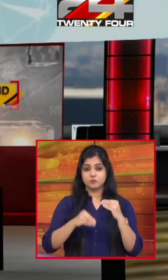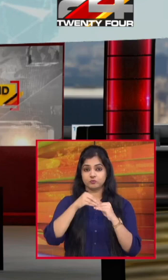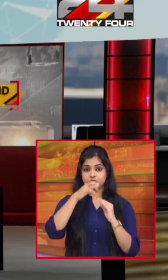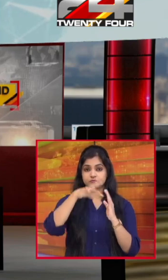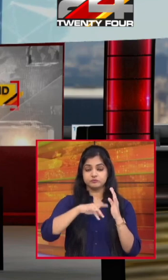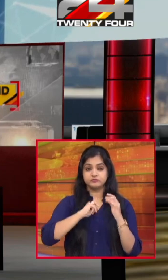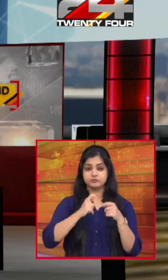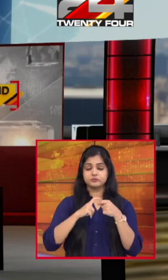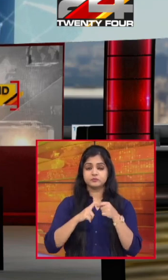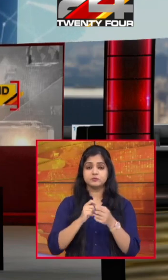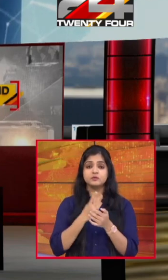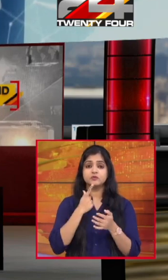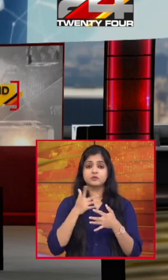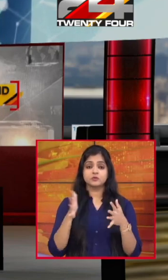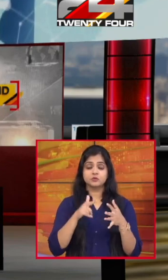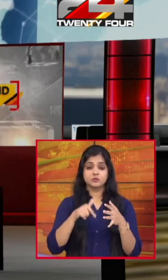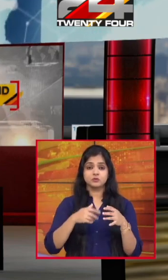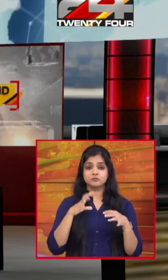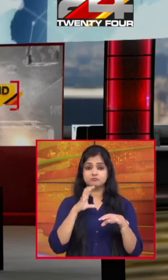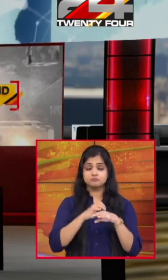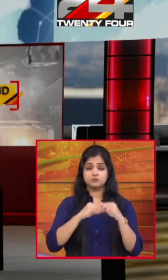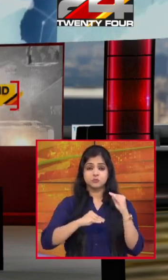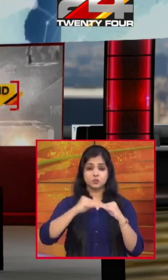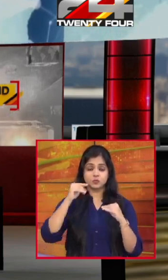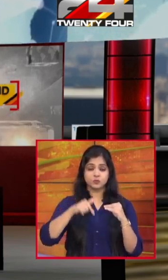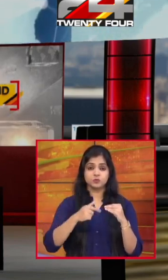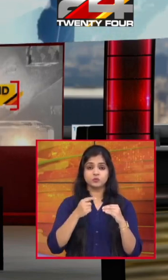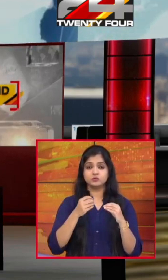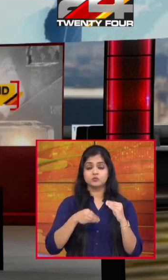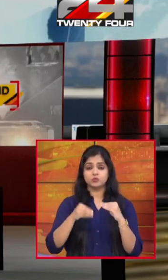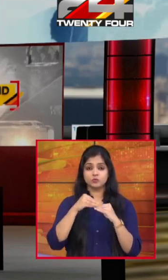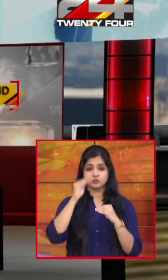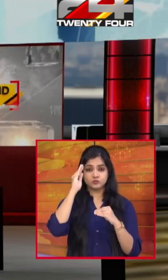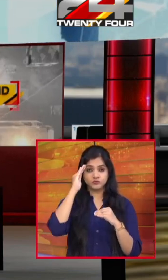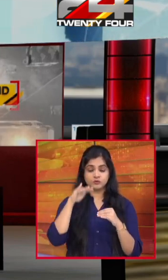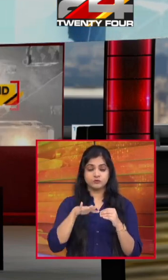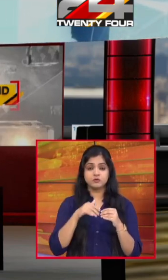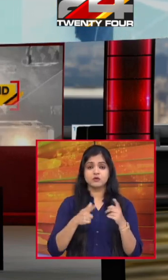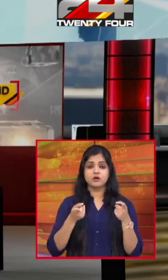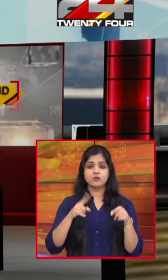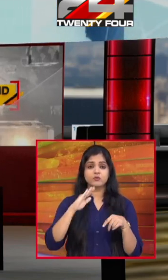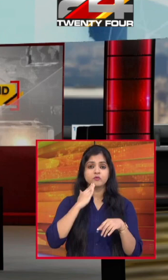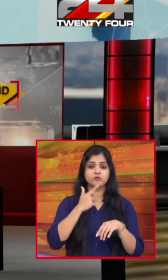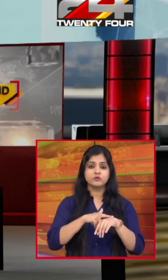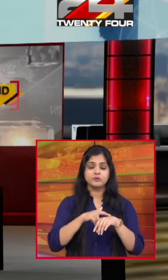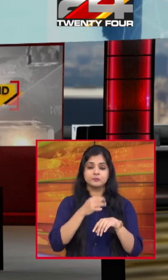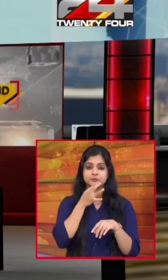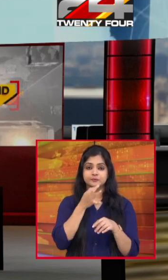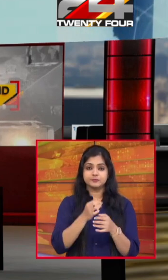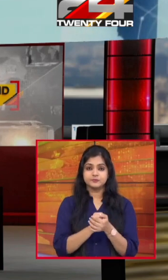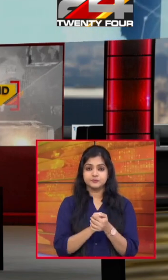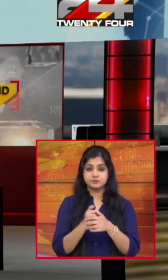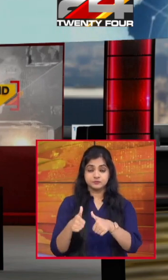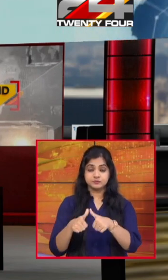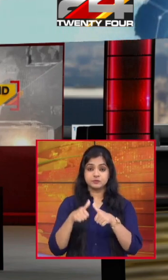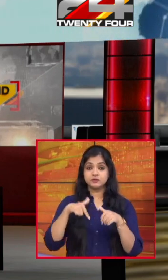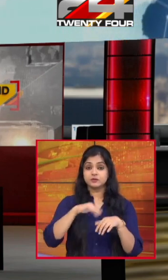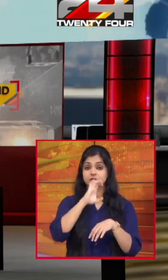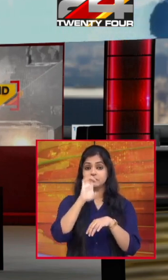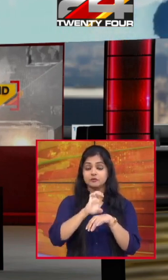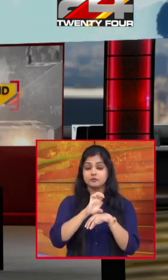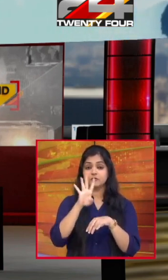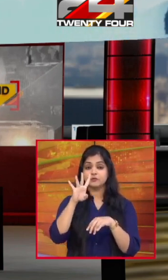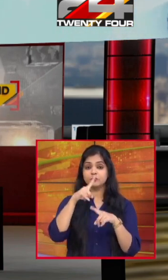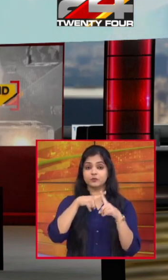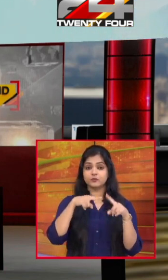ചേരുന്നുണ്ട്. മനീഷ്, തെരുവ് നായശല്യം രൂക്ഷമാകുന്ന ചില വാർത്തകളാണ് വരുന്നത്. ഇതെപ്പോഴാണ് ഈ സംഭവം നടന്നത്? വിനീത, ഇന്ന് വൈകിട്ട് 4:30